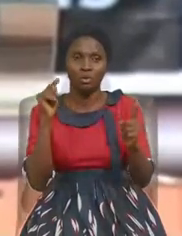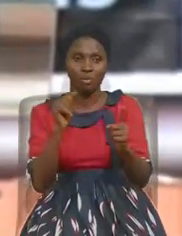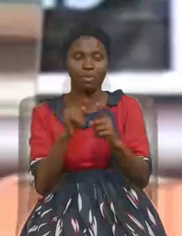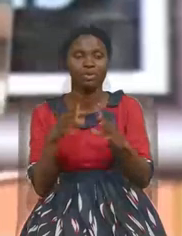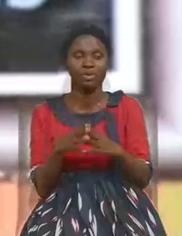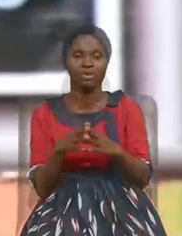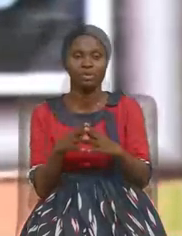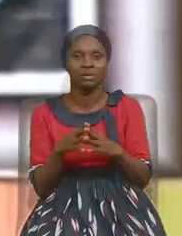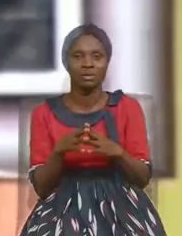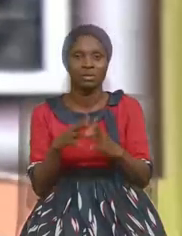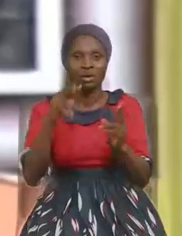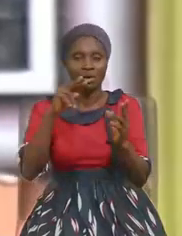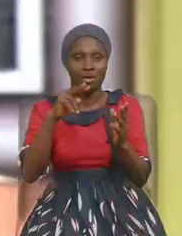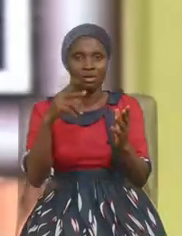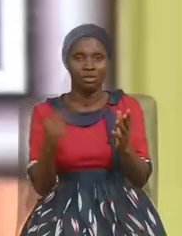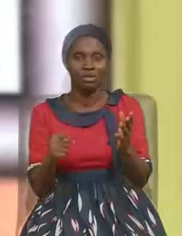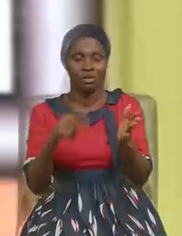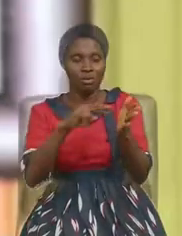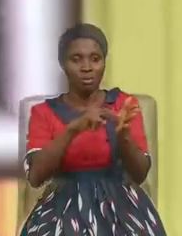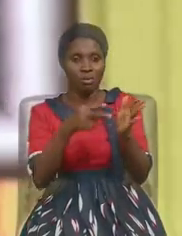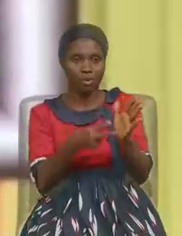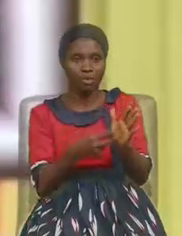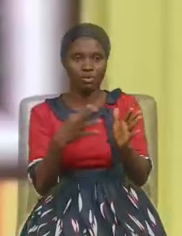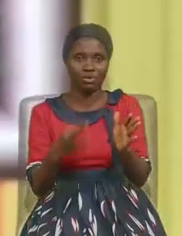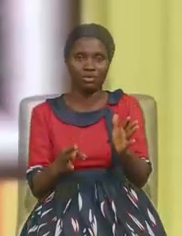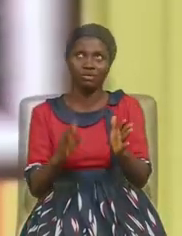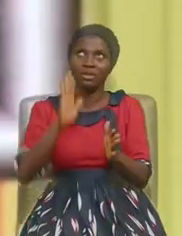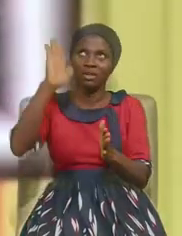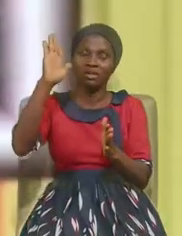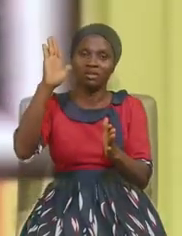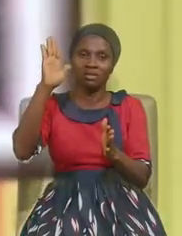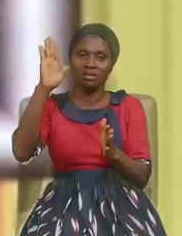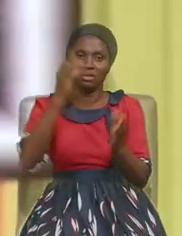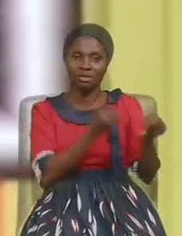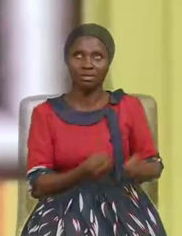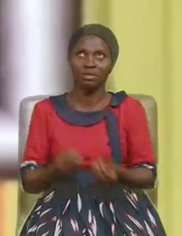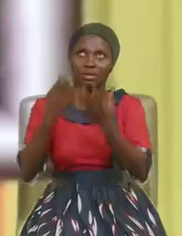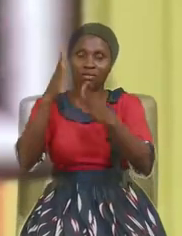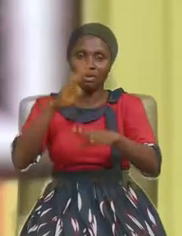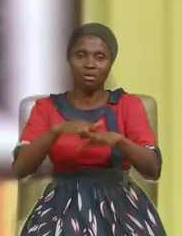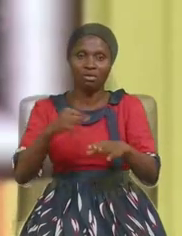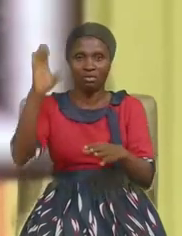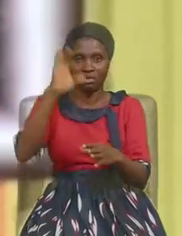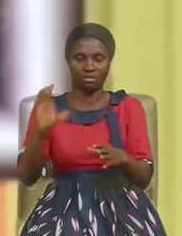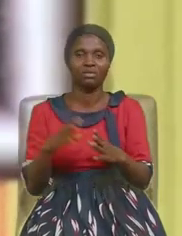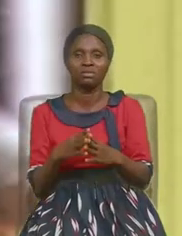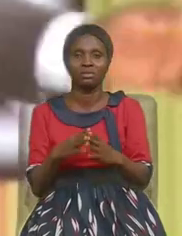de son sacrifice sur la croix. Quand Christ est mort sur la croix, c'était son sacrifice.